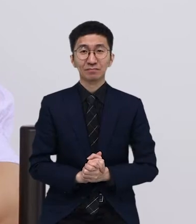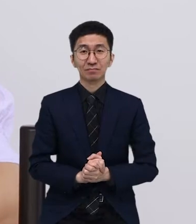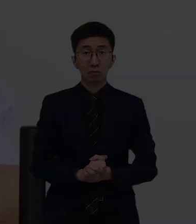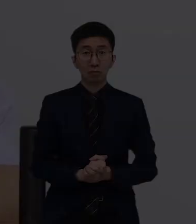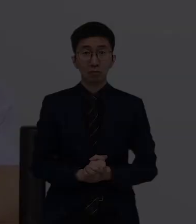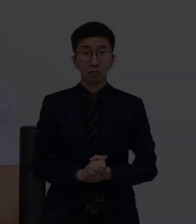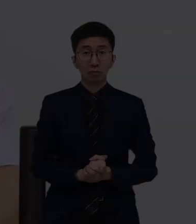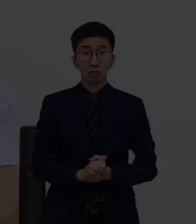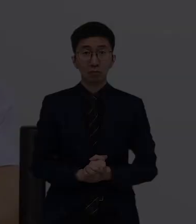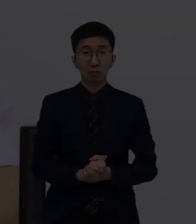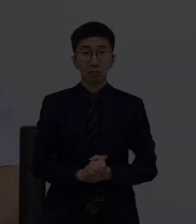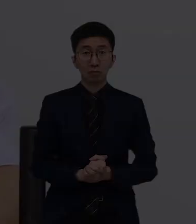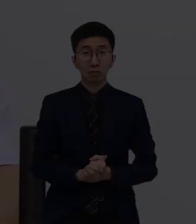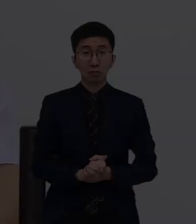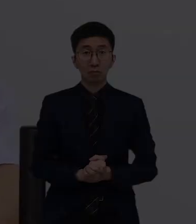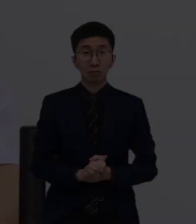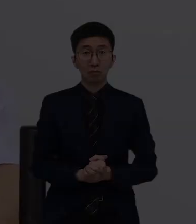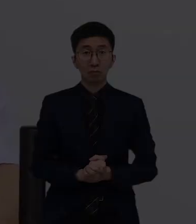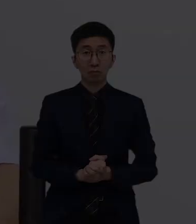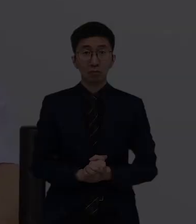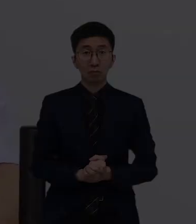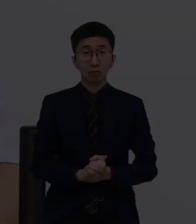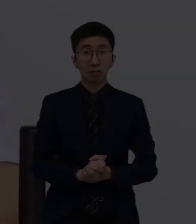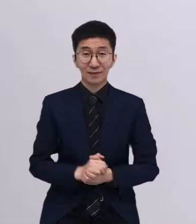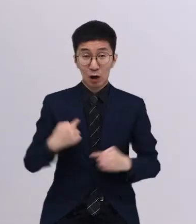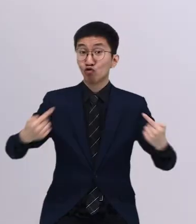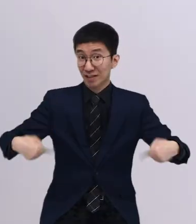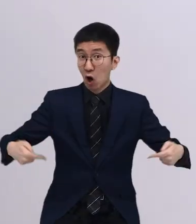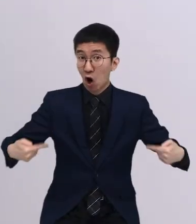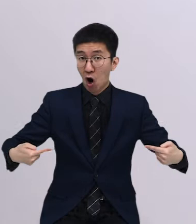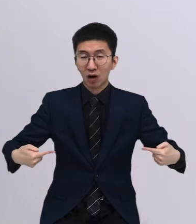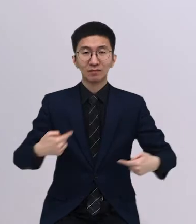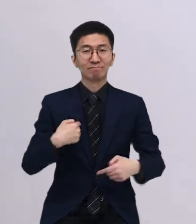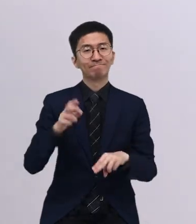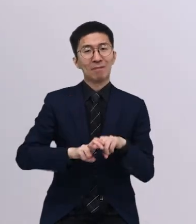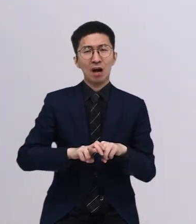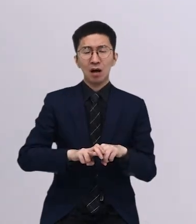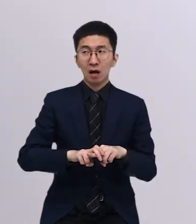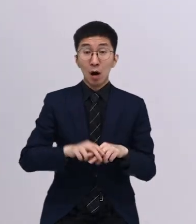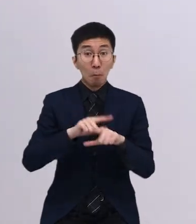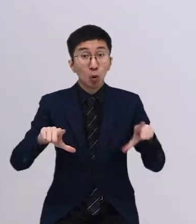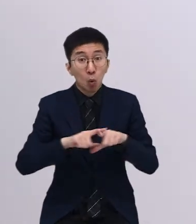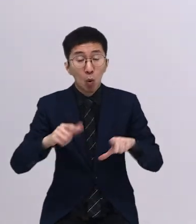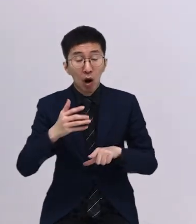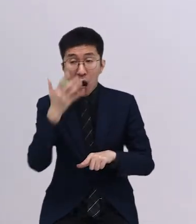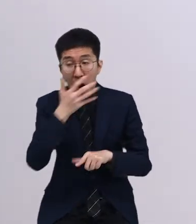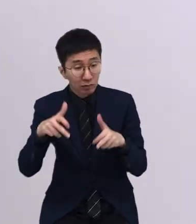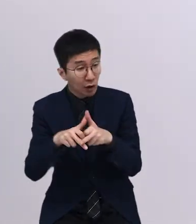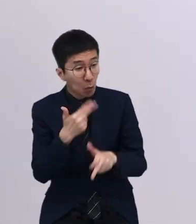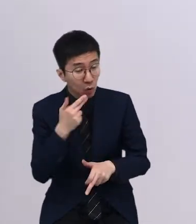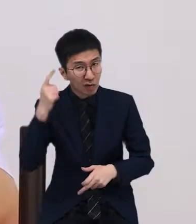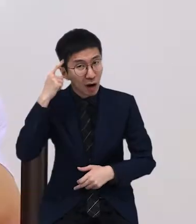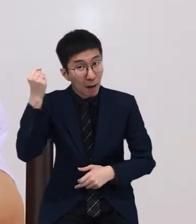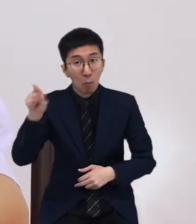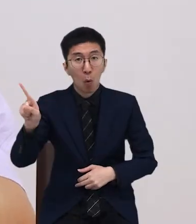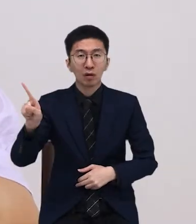통해서. 흔히 하는 오해들이 있다면 어떤 게 있을까요? 제가 이제 휠체어를 타니까 되게 걷고 싶어 할 거라는 생각을